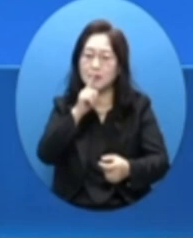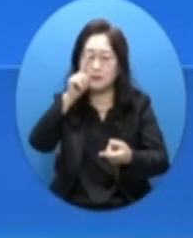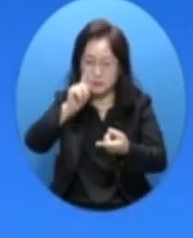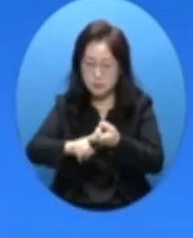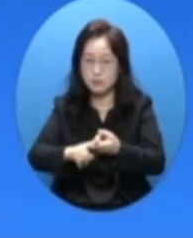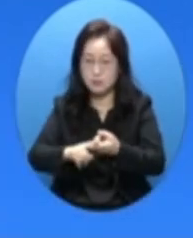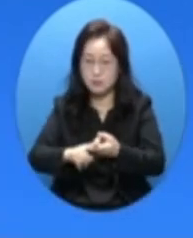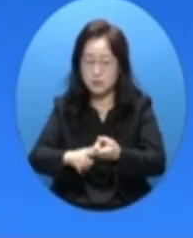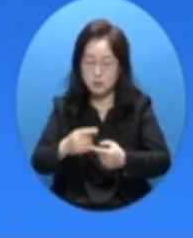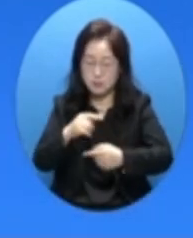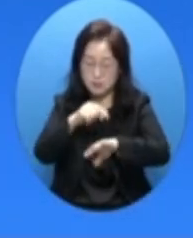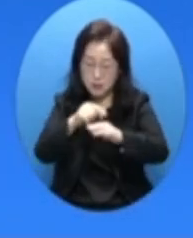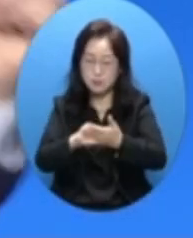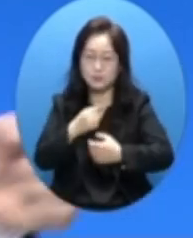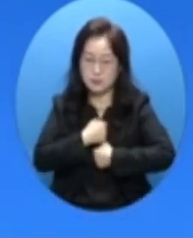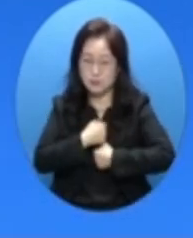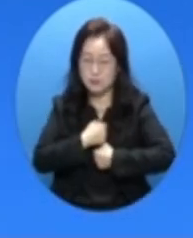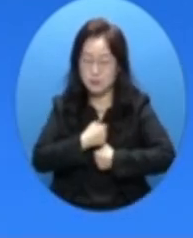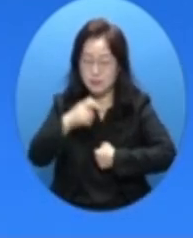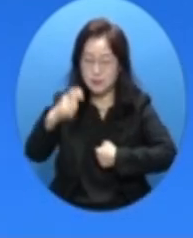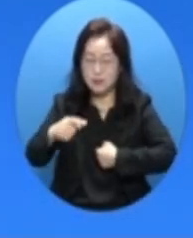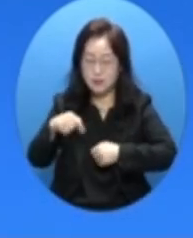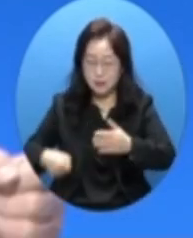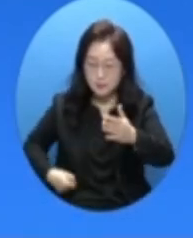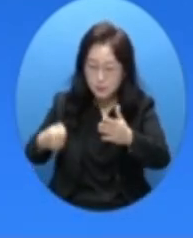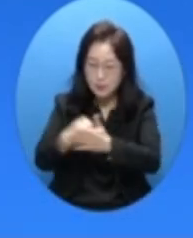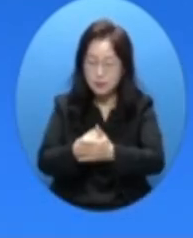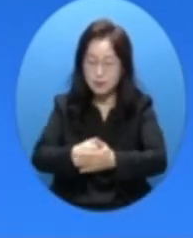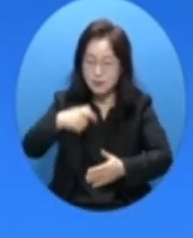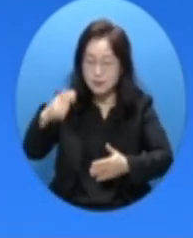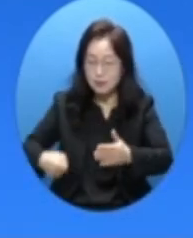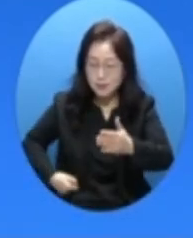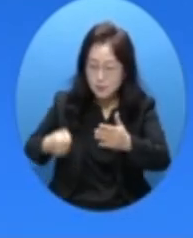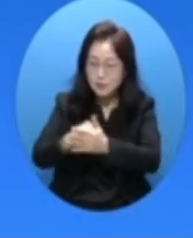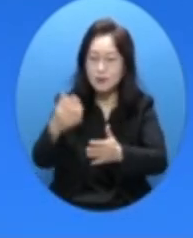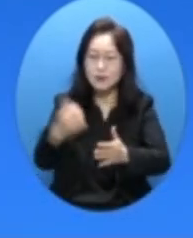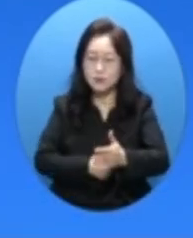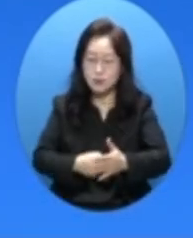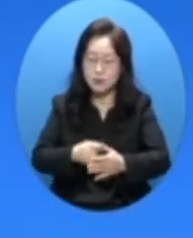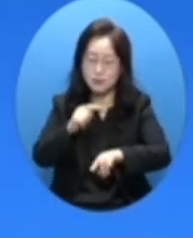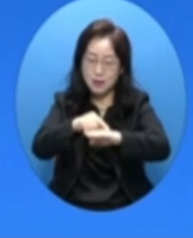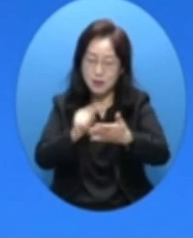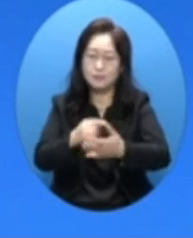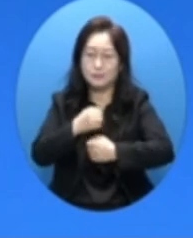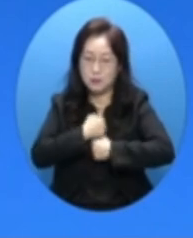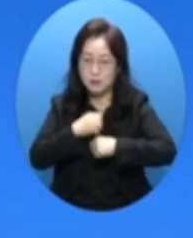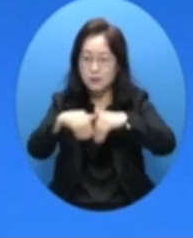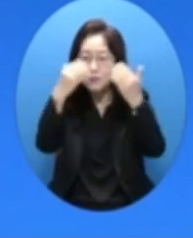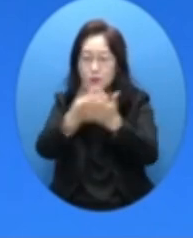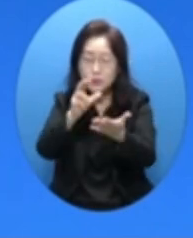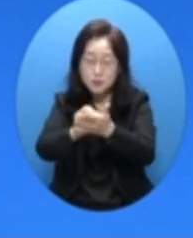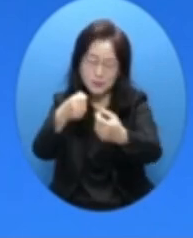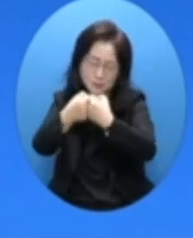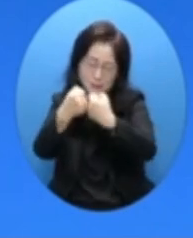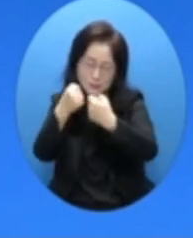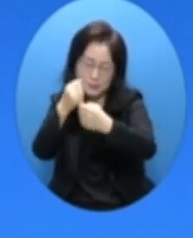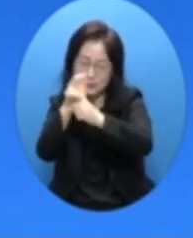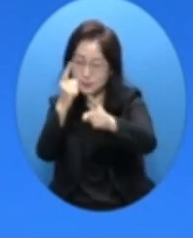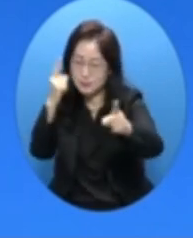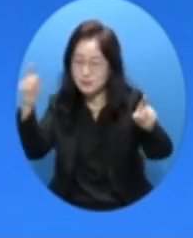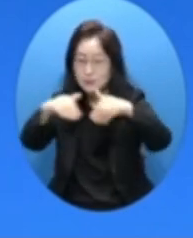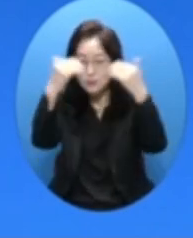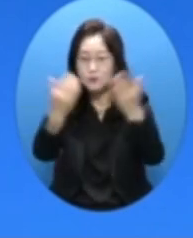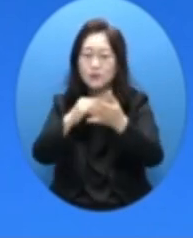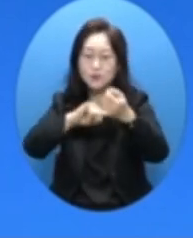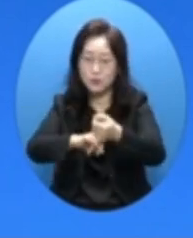것입니다 마음을 지켜야 됩니다 마음을 강하게 하고 담대하고 강하게 하고 담대하고 마음을 지켜서 모든 문제 어려움을 싸워 이기고 승리하는 우리